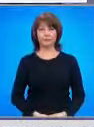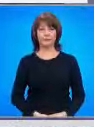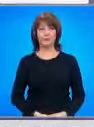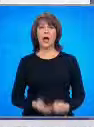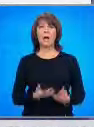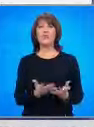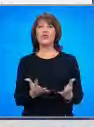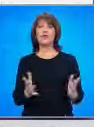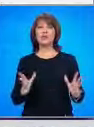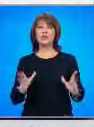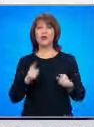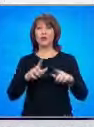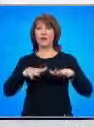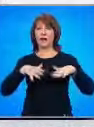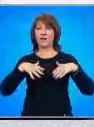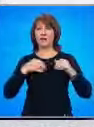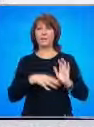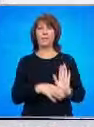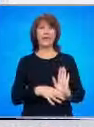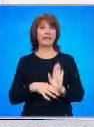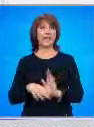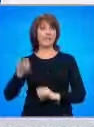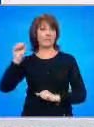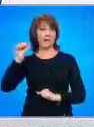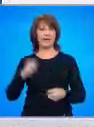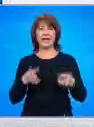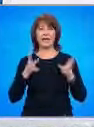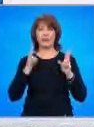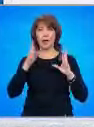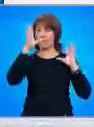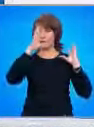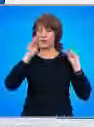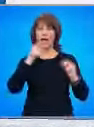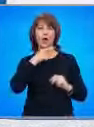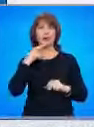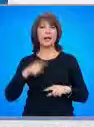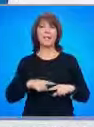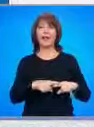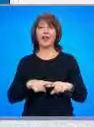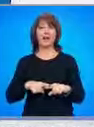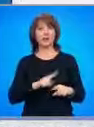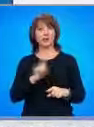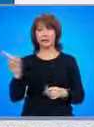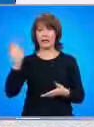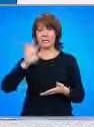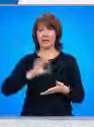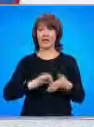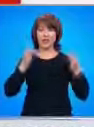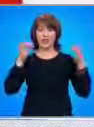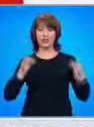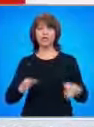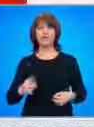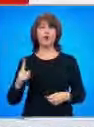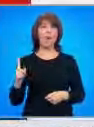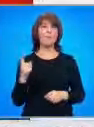Филипов. Мнозинството от парламентарно представените партии реши посланниците на Русия и Беларус да не присъстват на